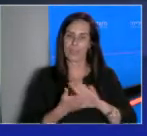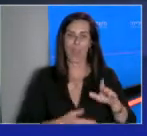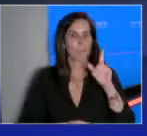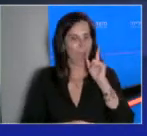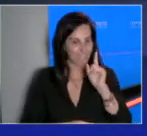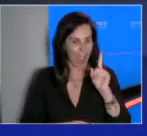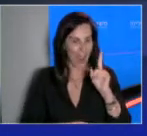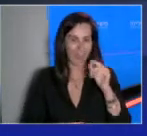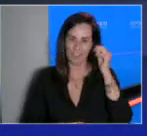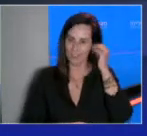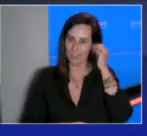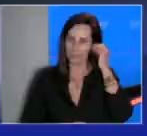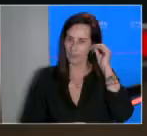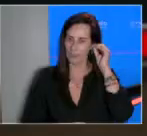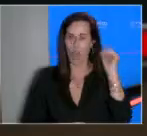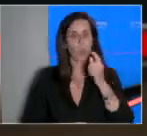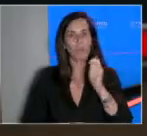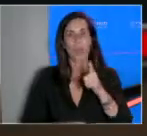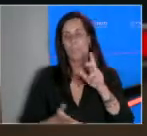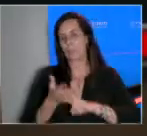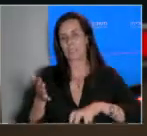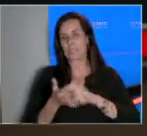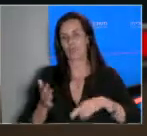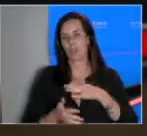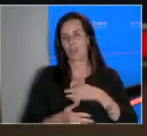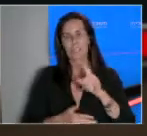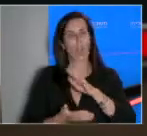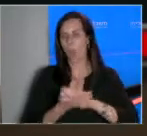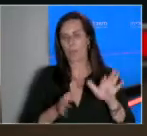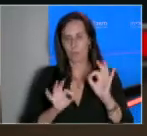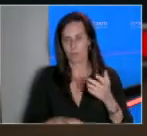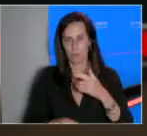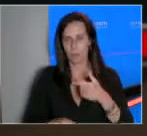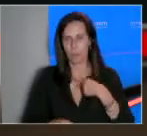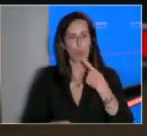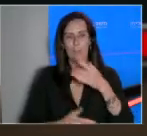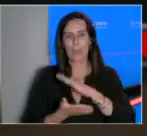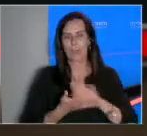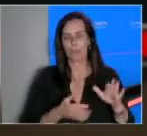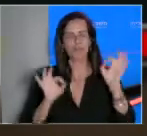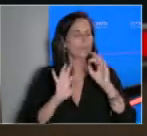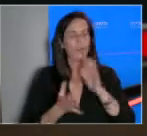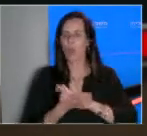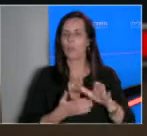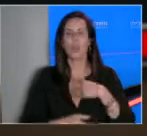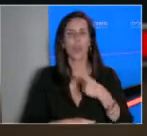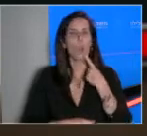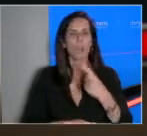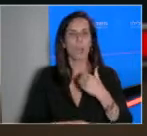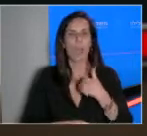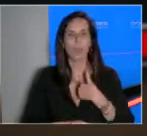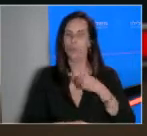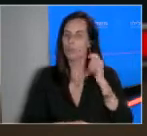אבל... על כולם אנחנו משלמים דרך המיסים. נכון. זה לא חינם. אני לא אומר חינם. כלום לא חינם. אנחנו אומרים,